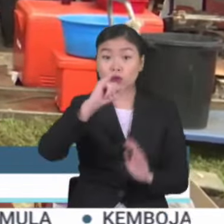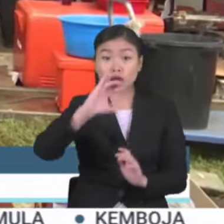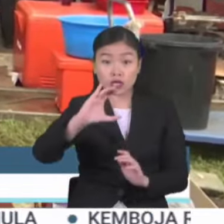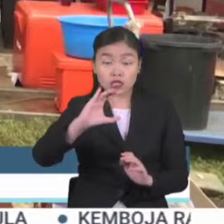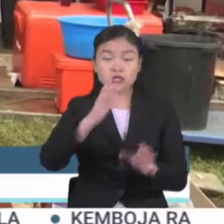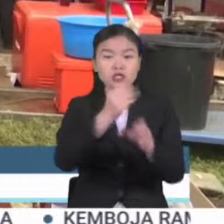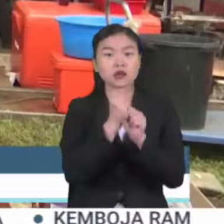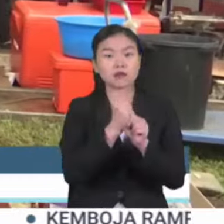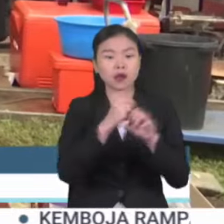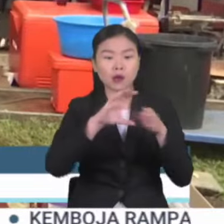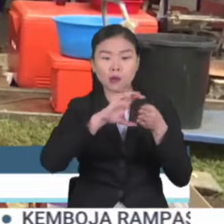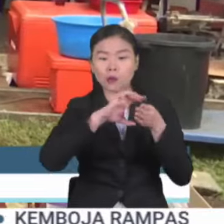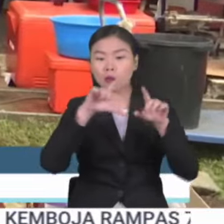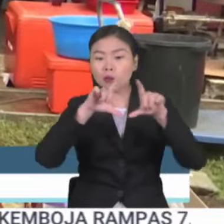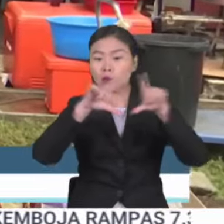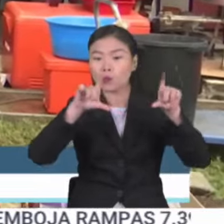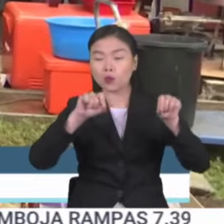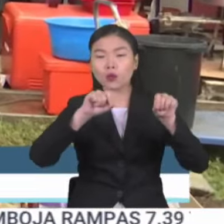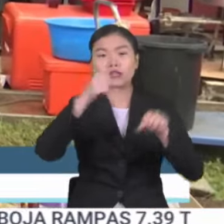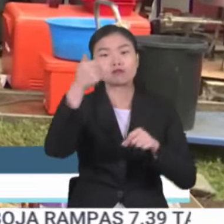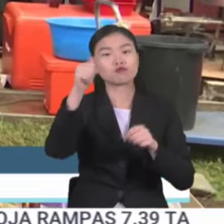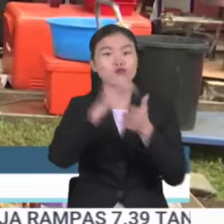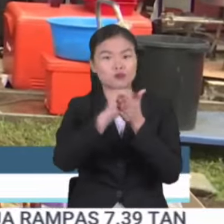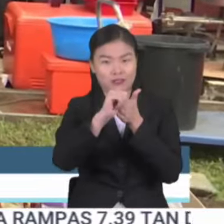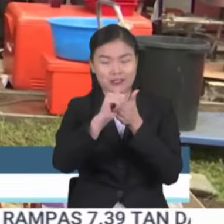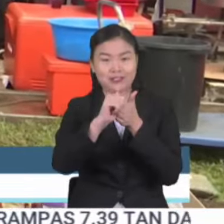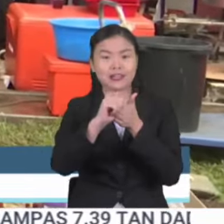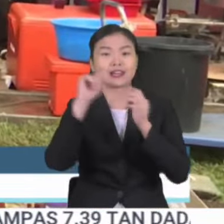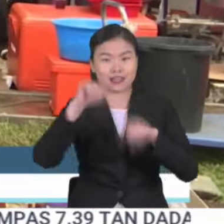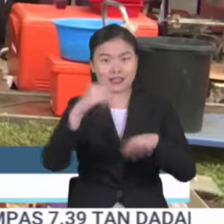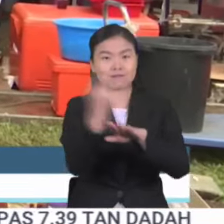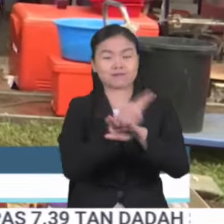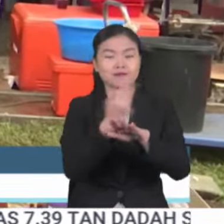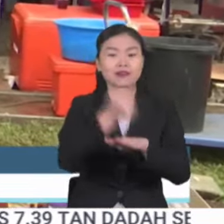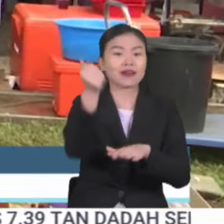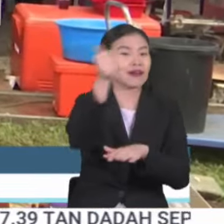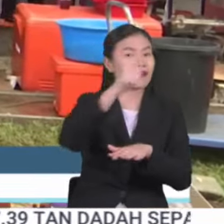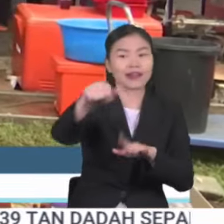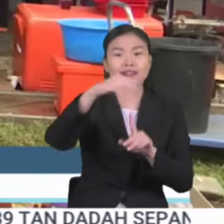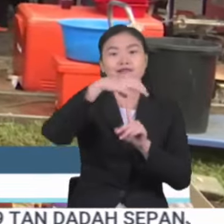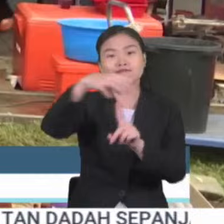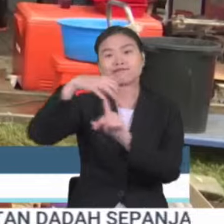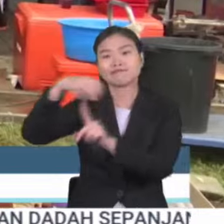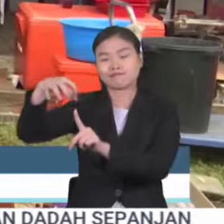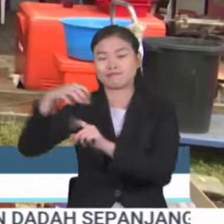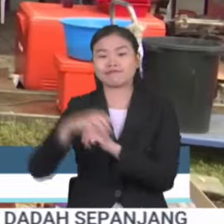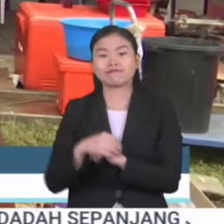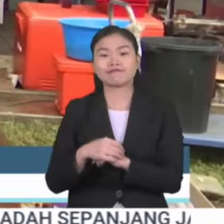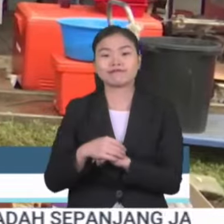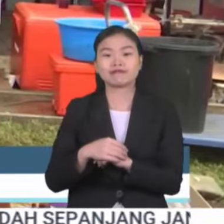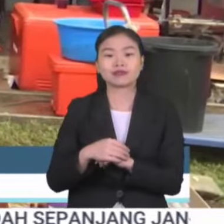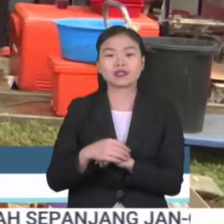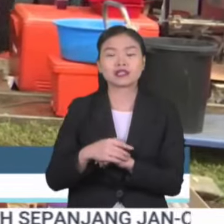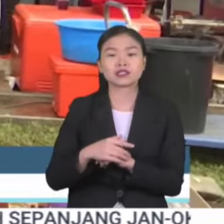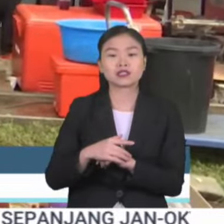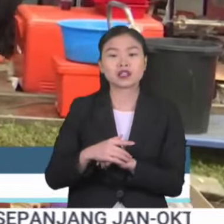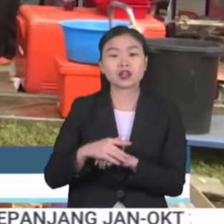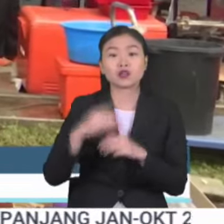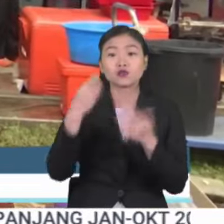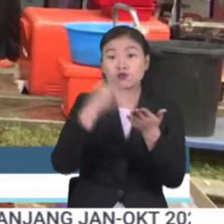kupon RM10. Dan kupon tu boleh digunakan di mana-mana peniaga di sini lah. Sebab peniaga akan claim di